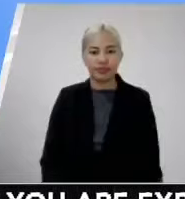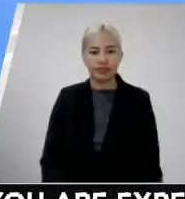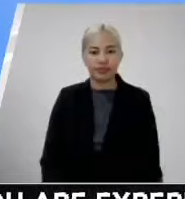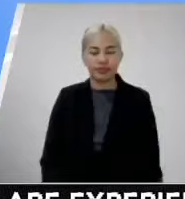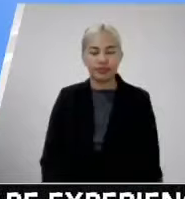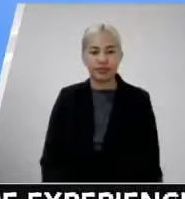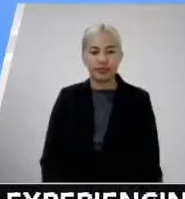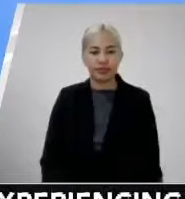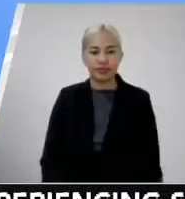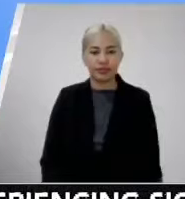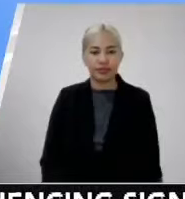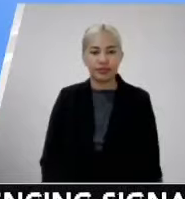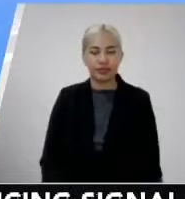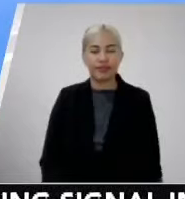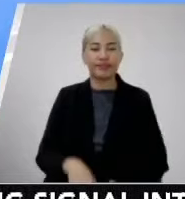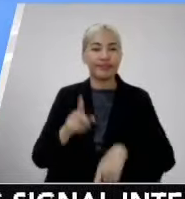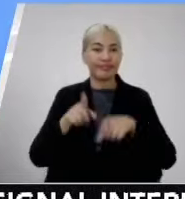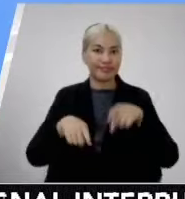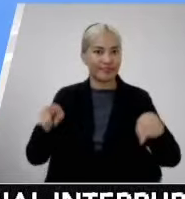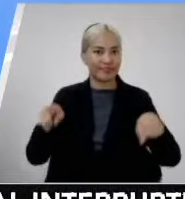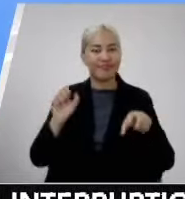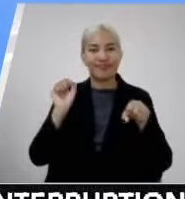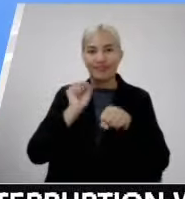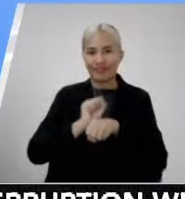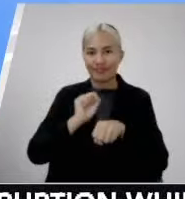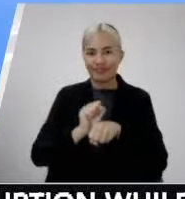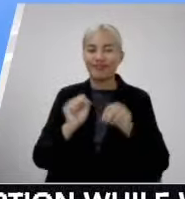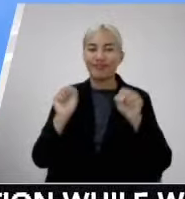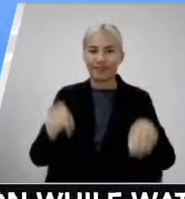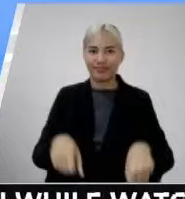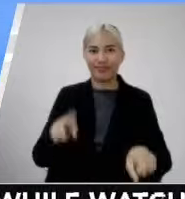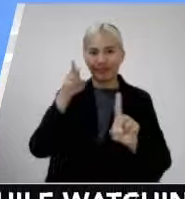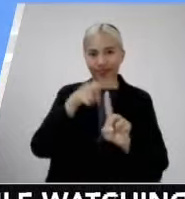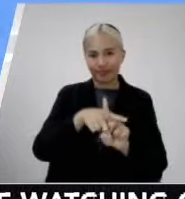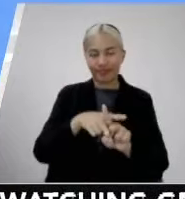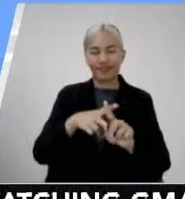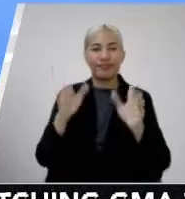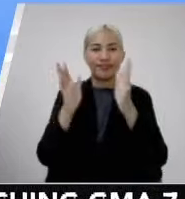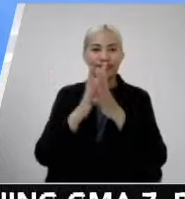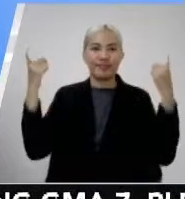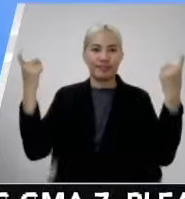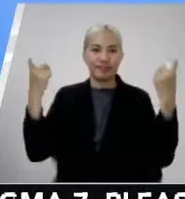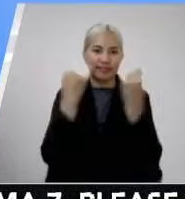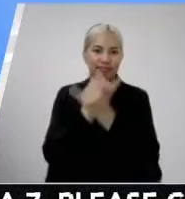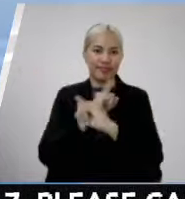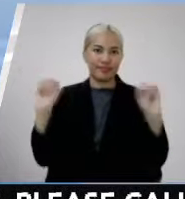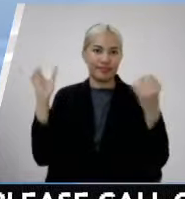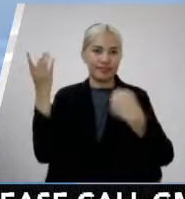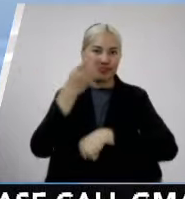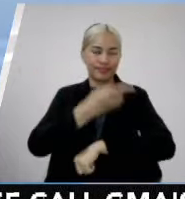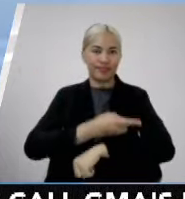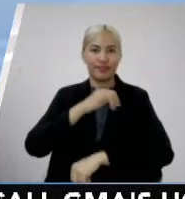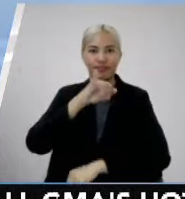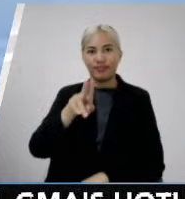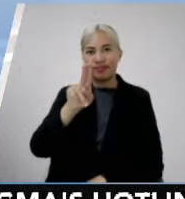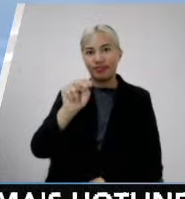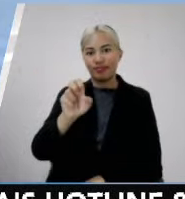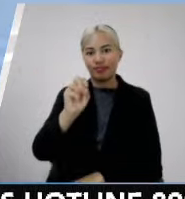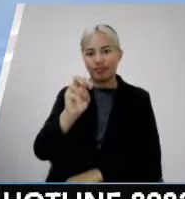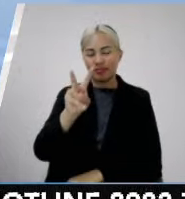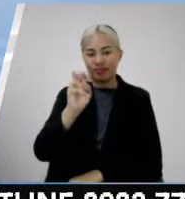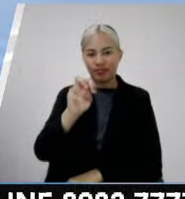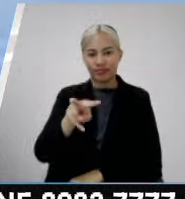Iba't ibang trabaho ang alok ng Department of Labor and Employment sa pagdiriwang po ng Independence Day sa June 12. Gagawin ang kalayaan job fair sa